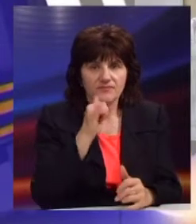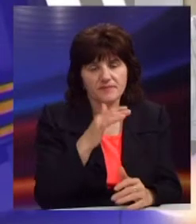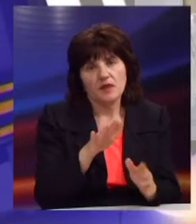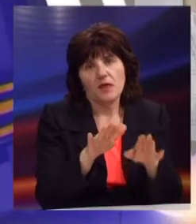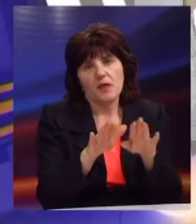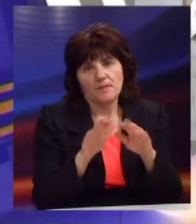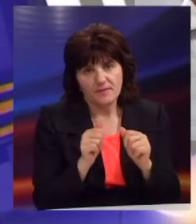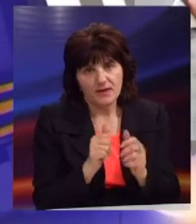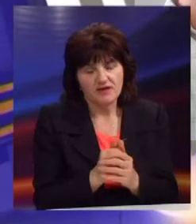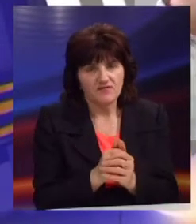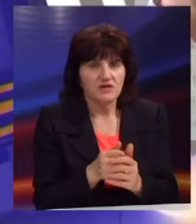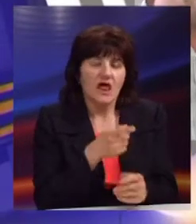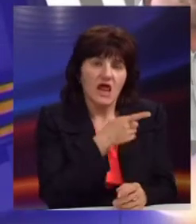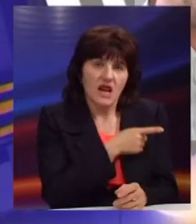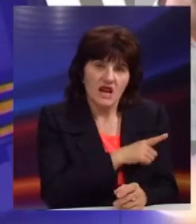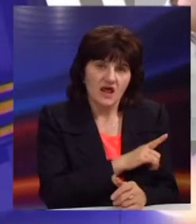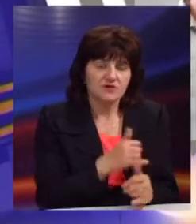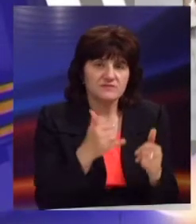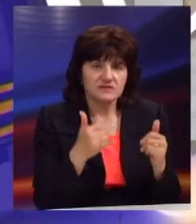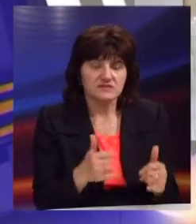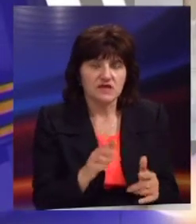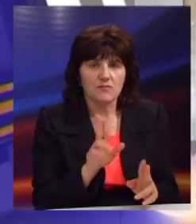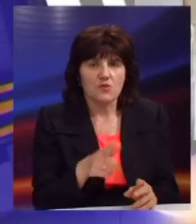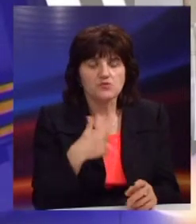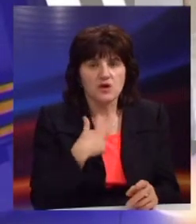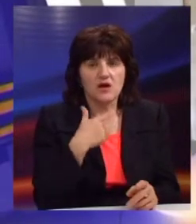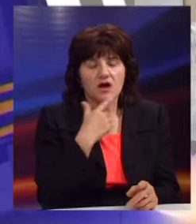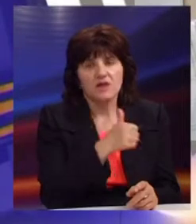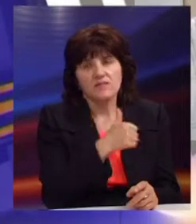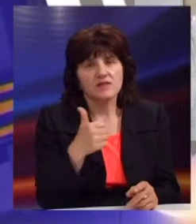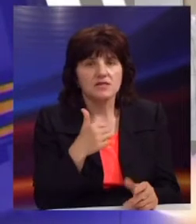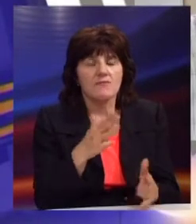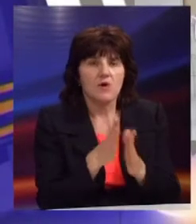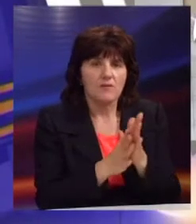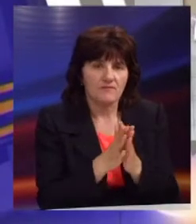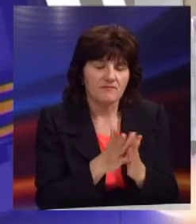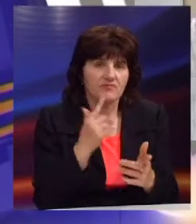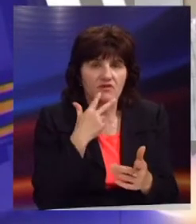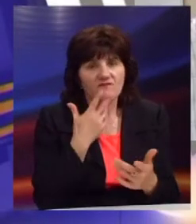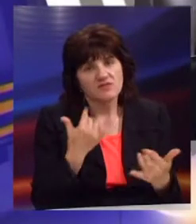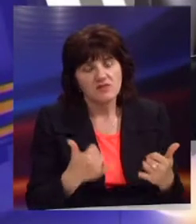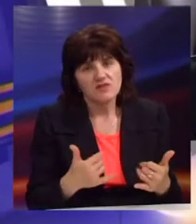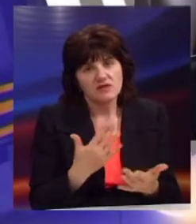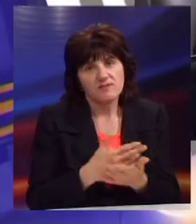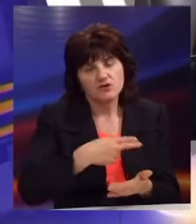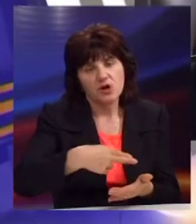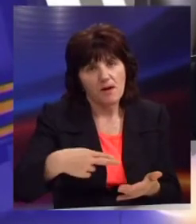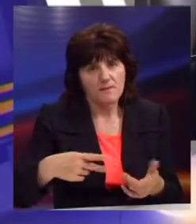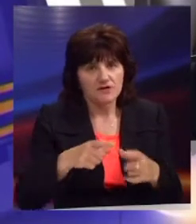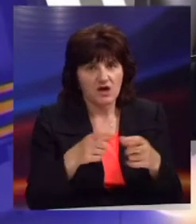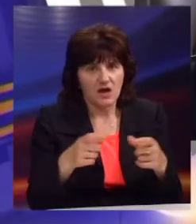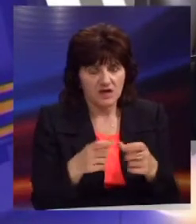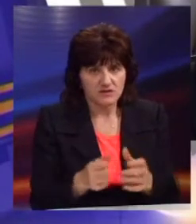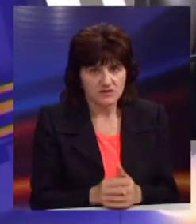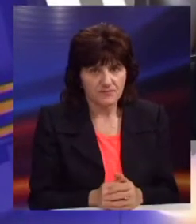prihvatili. Nažalost, mi samo za sada možemo da pružimo samo logističku pomoć, ali se nadam da će biti jako puno danas potpisnika donatorskih kartica.